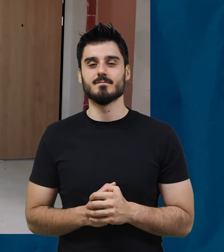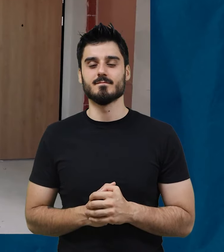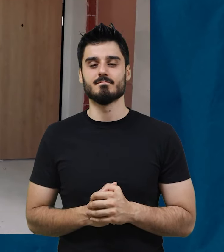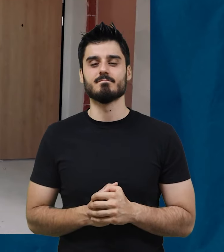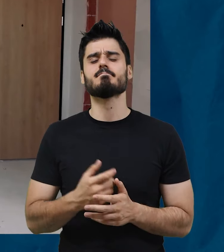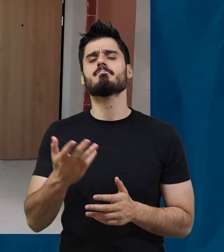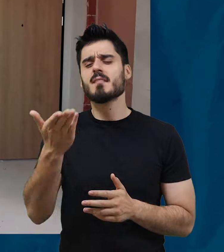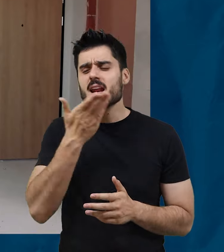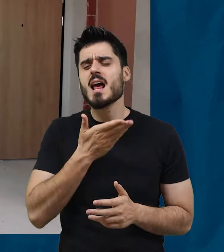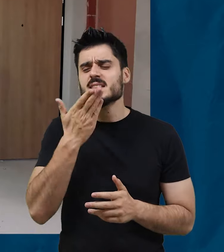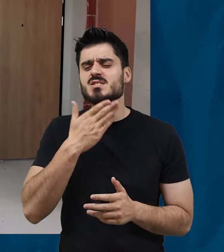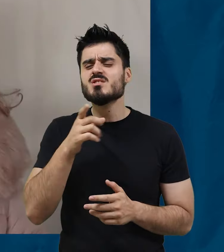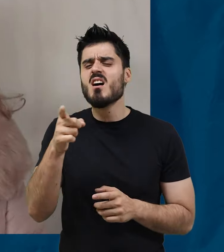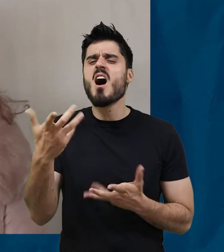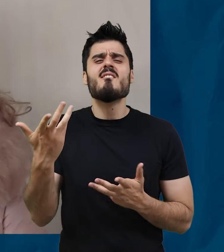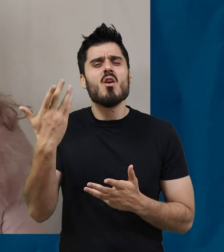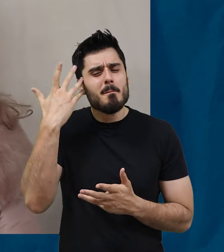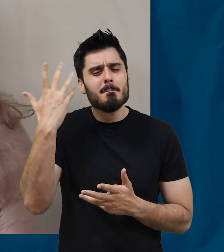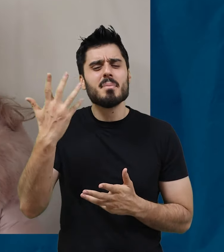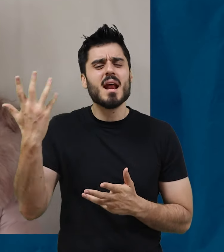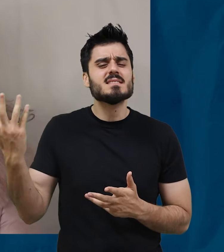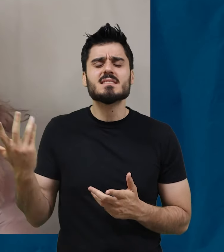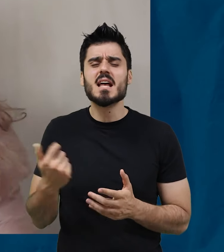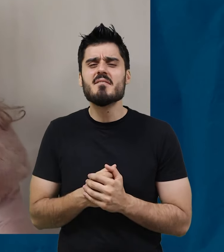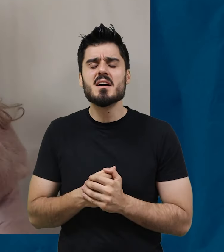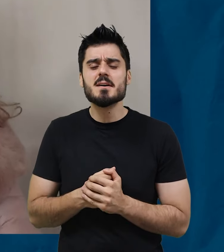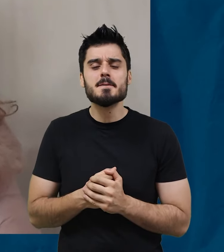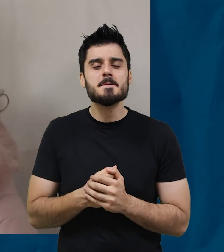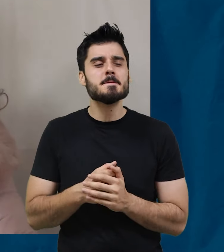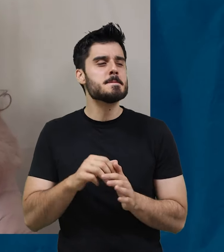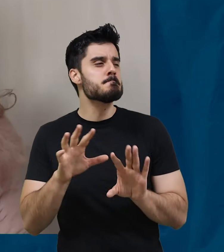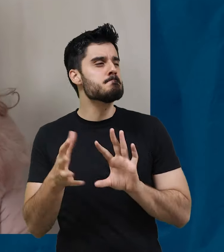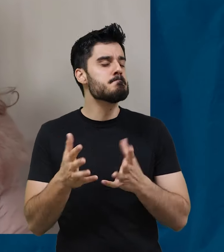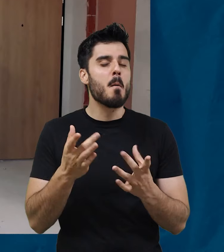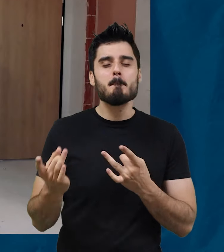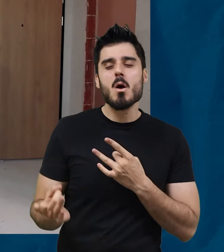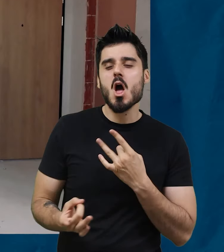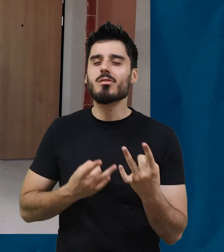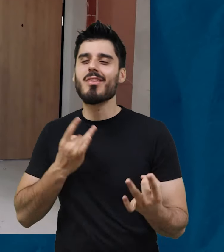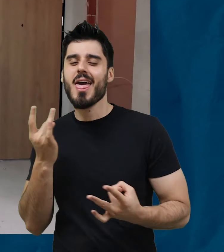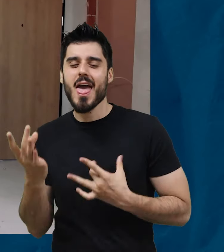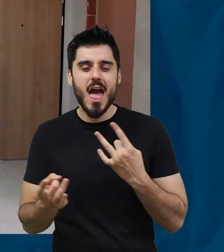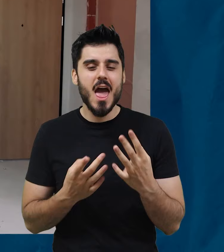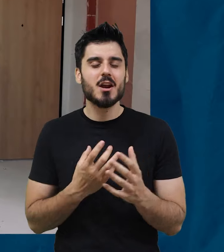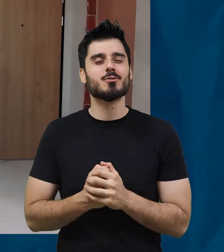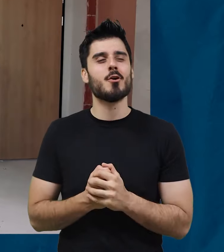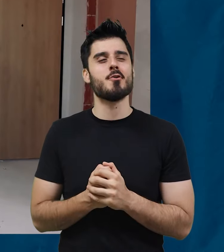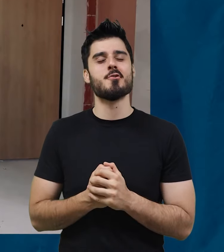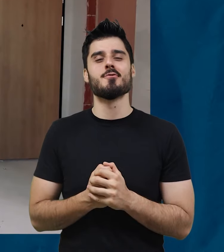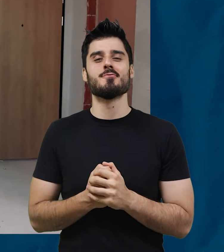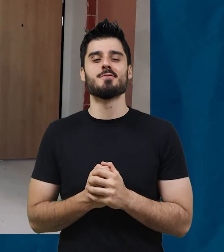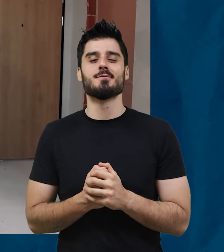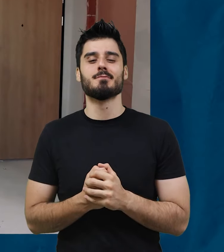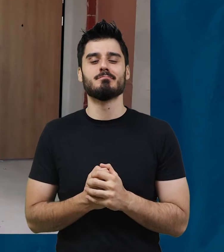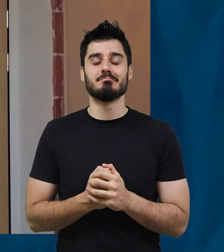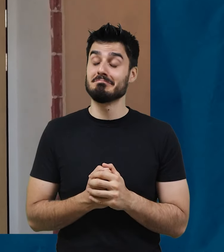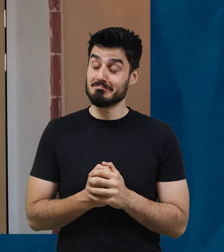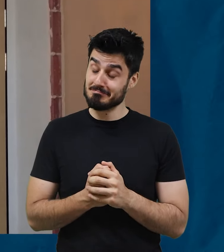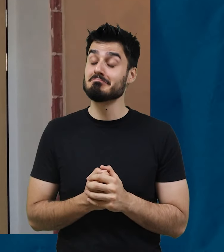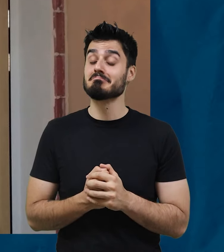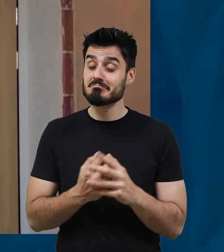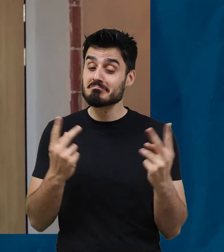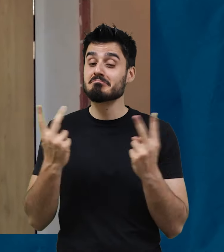Разкажете ми, какво си представяте в тази стая? Представям си го да бъде наистина нещо модерно, индустриално. Да, точно така.